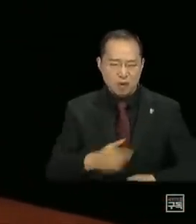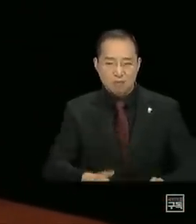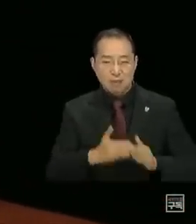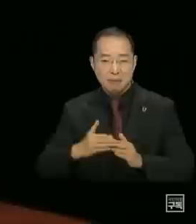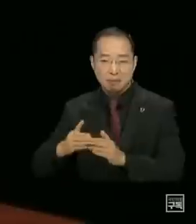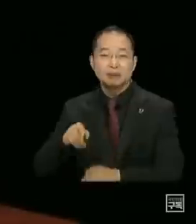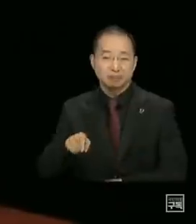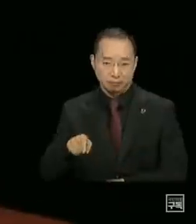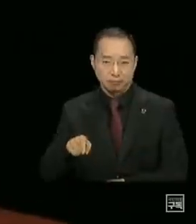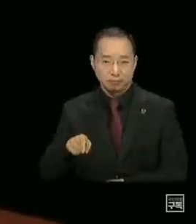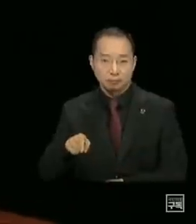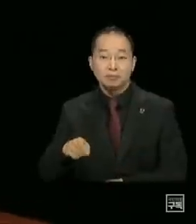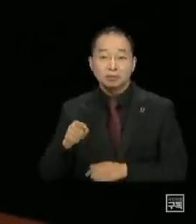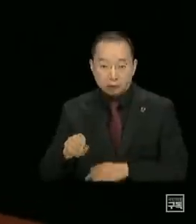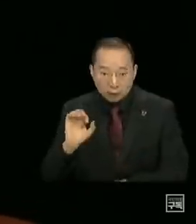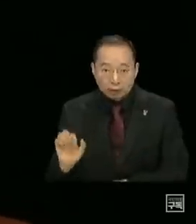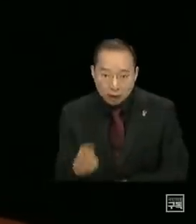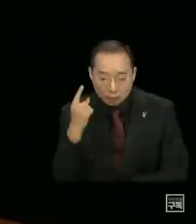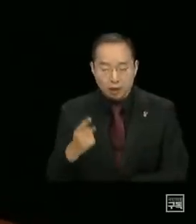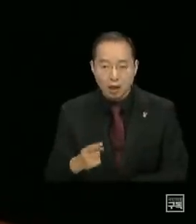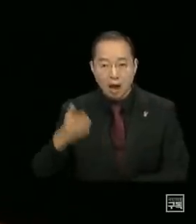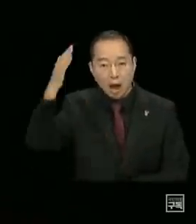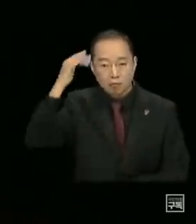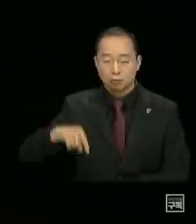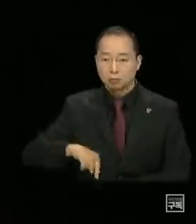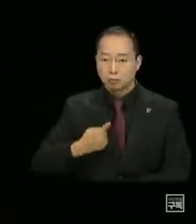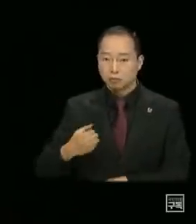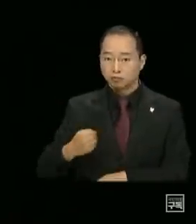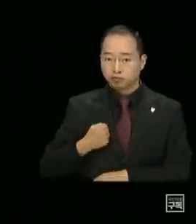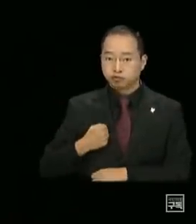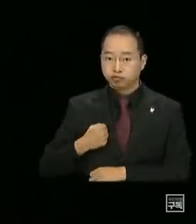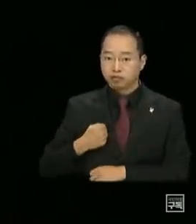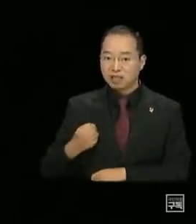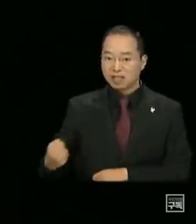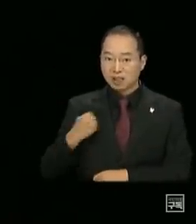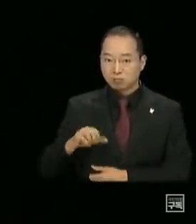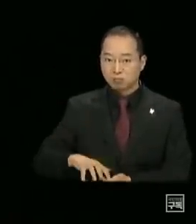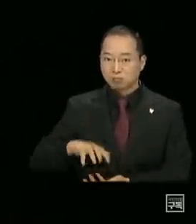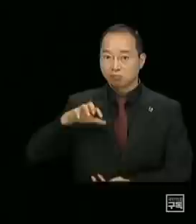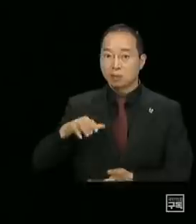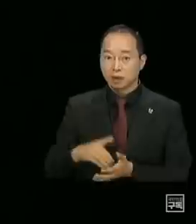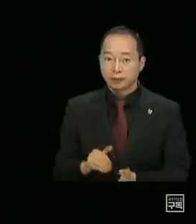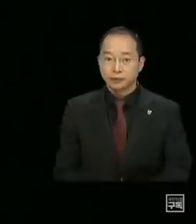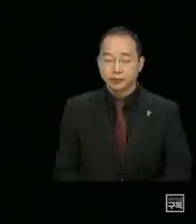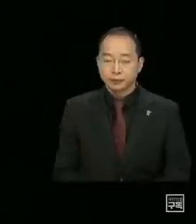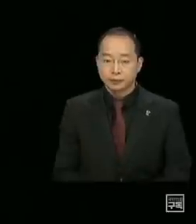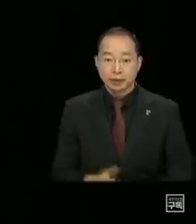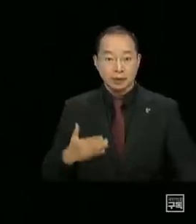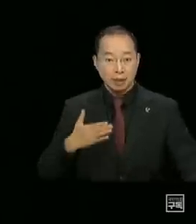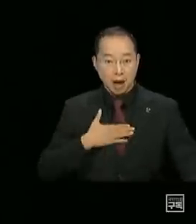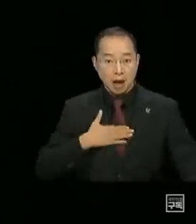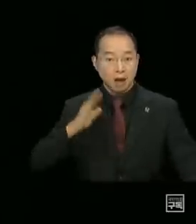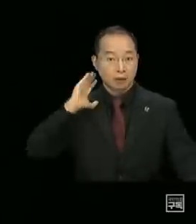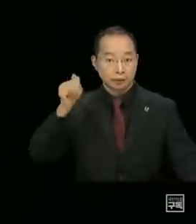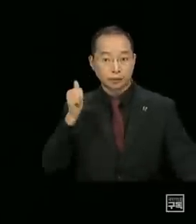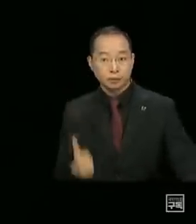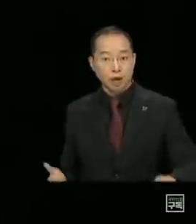그것 때문에 지금 자주국방의 길이 우리가 열린 거죠. 그래서 제가 대통령이